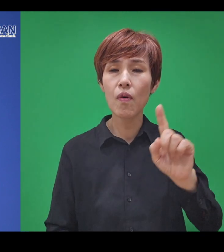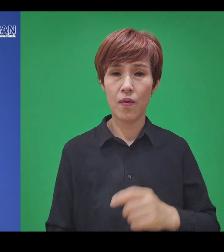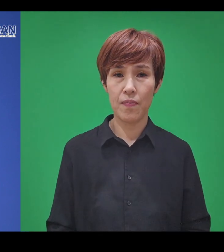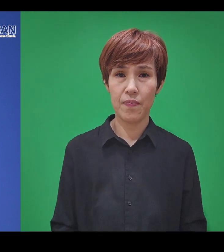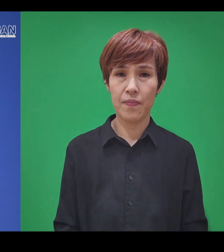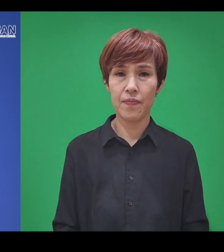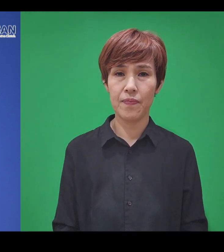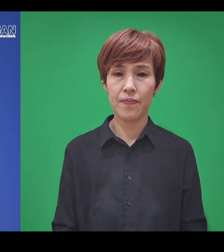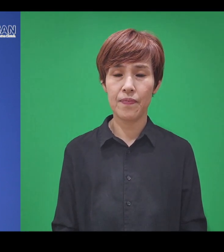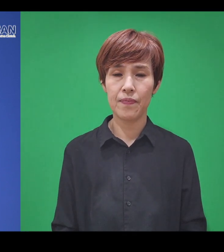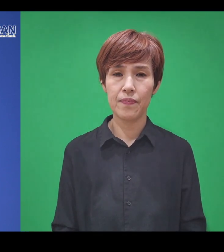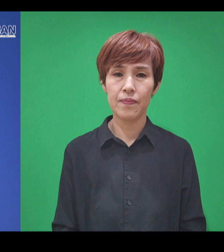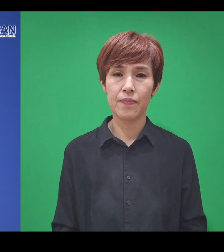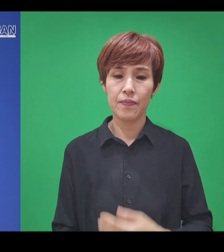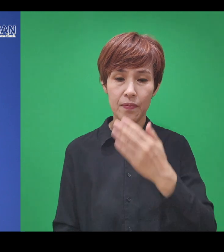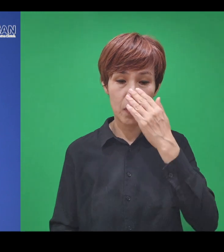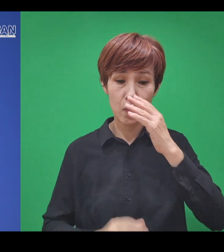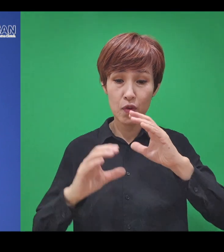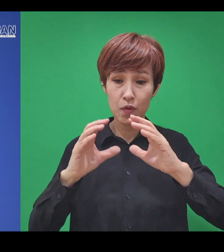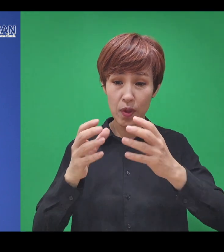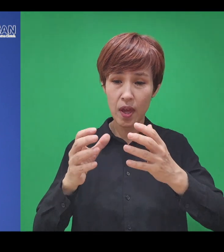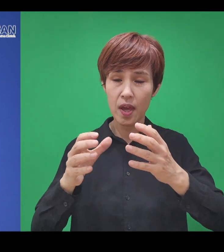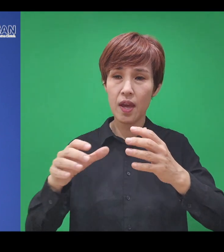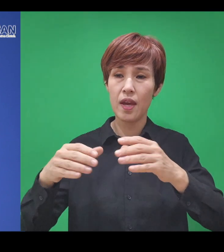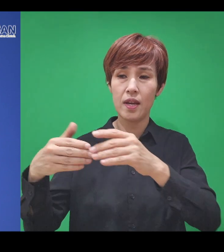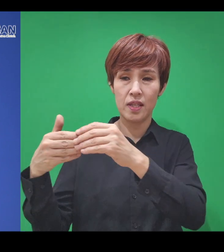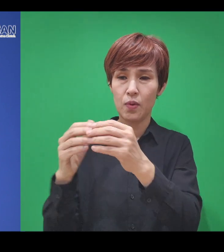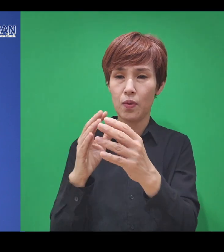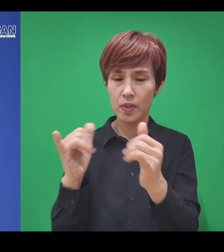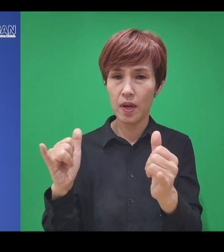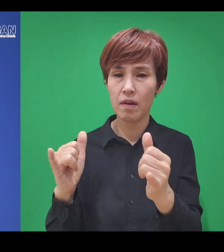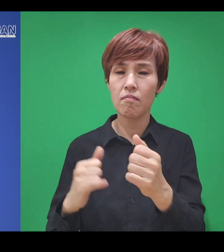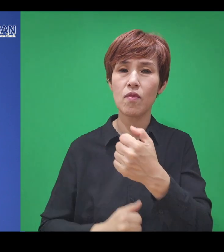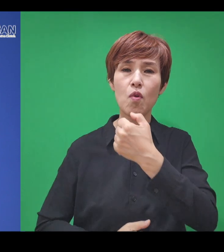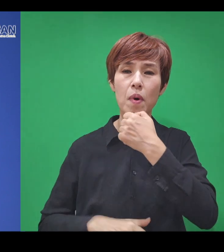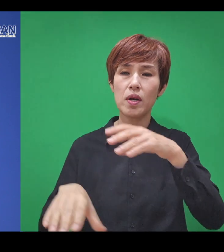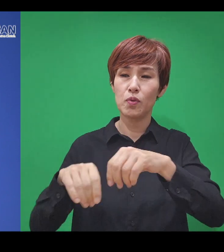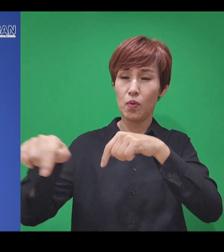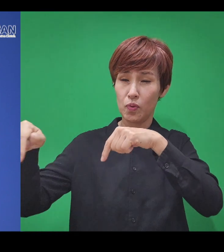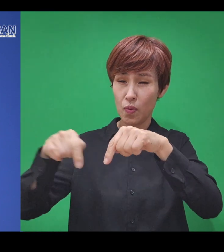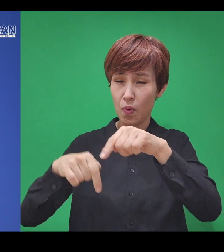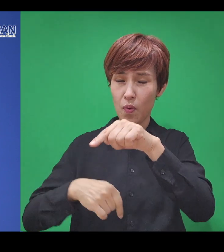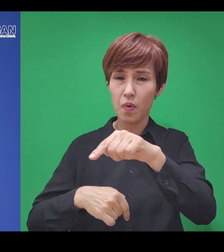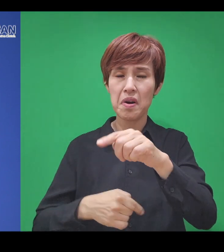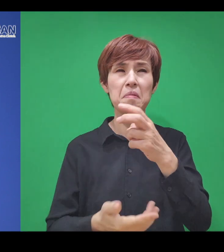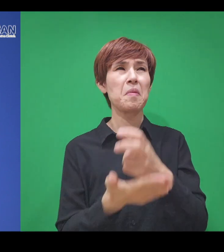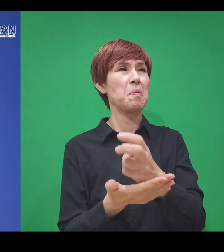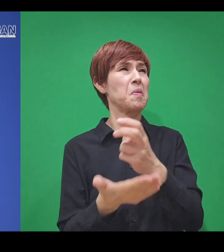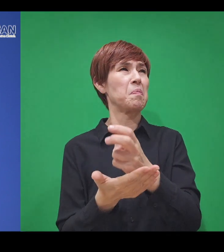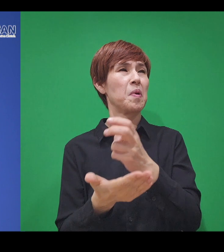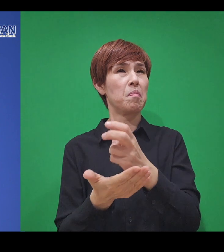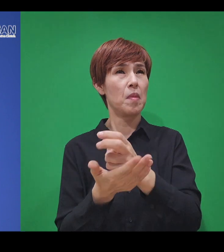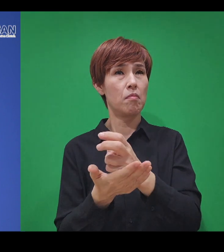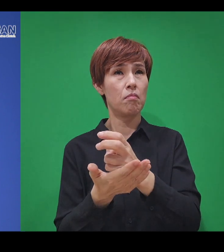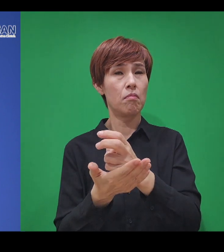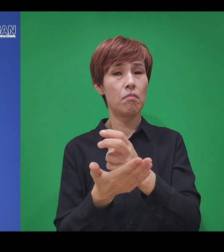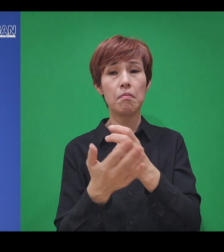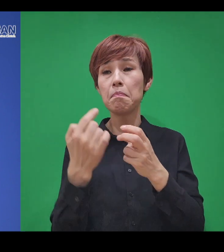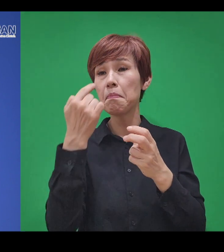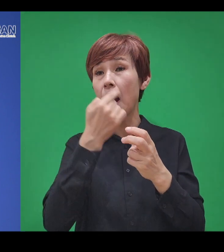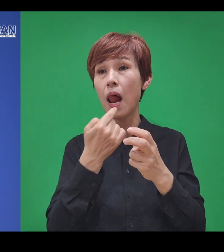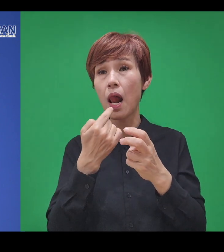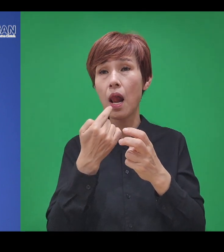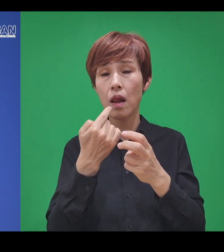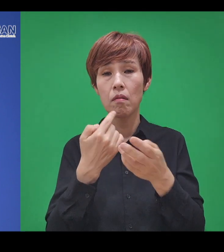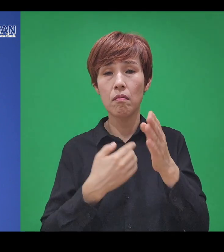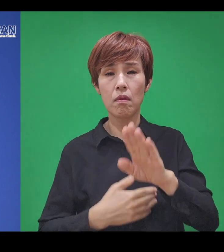유대 지도자들도 로마의 총독도 법을 말하면서 다 반역했는데 우리의 구주께서는